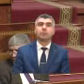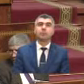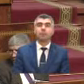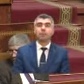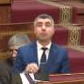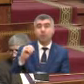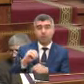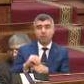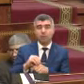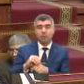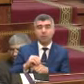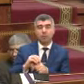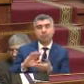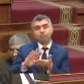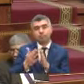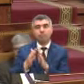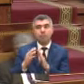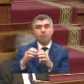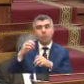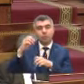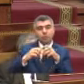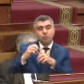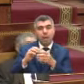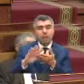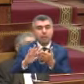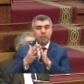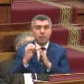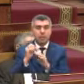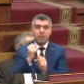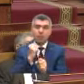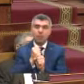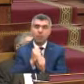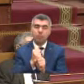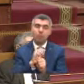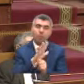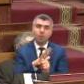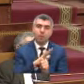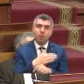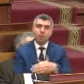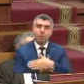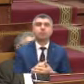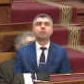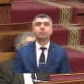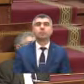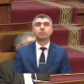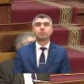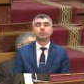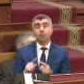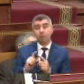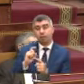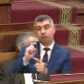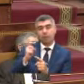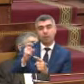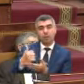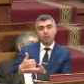الأيام الأقل قليلة اللي كانوا تساقط قليل ديال الأمطار، والدور اللي لعبوا كبير. وبالتالي السيد الوزير تحسين الوضعية